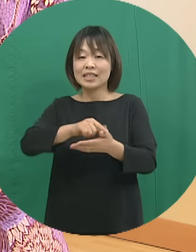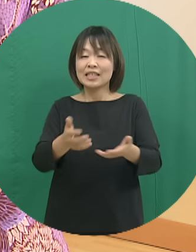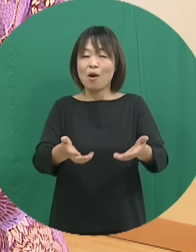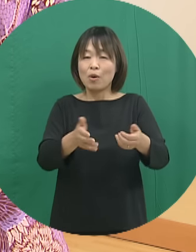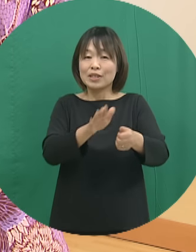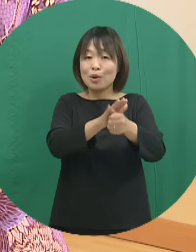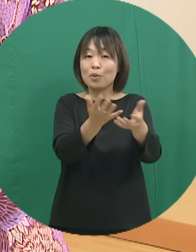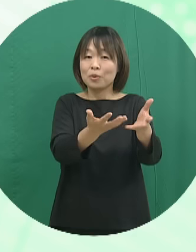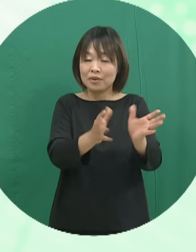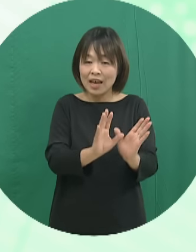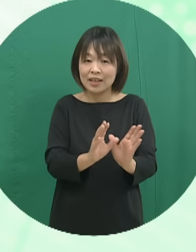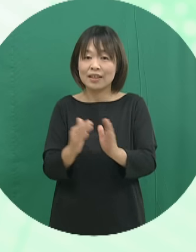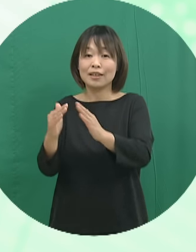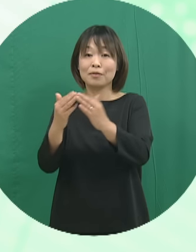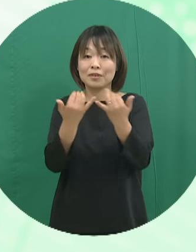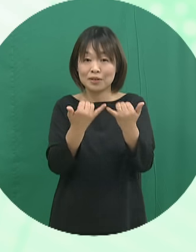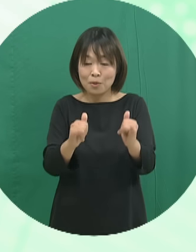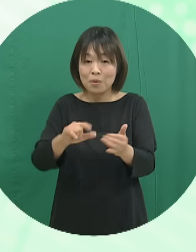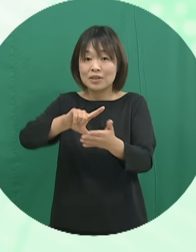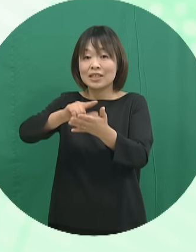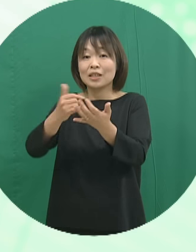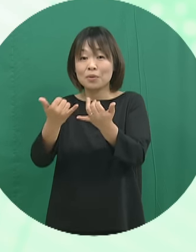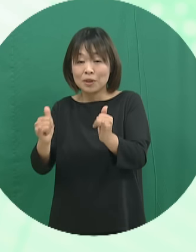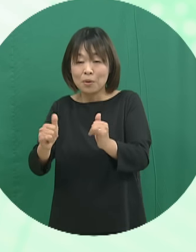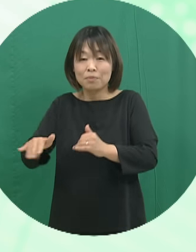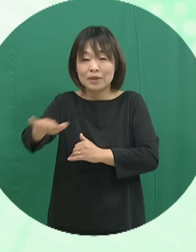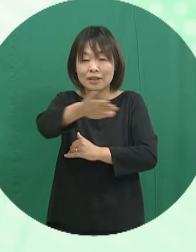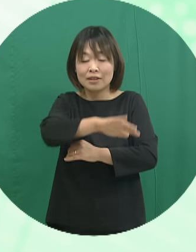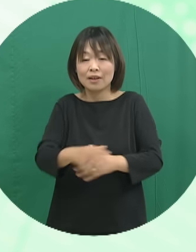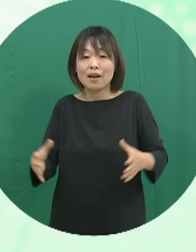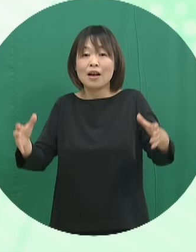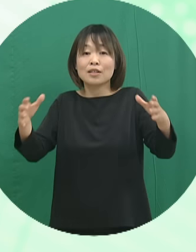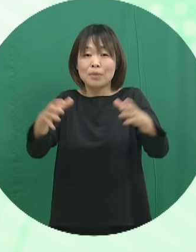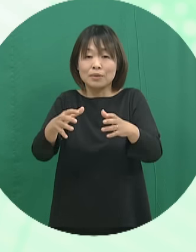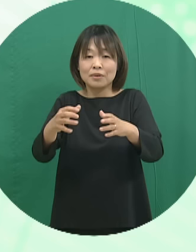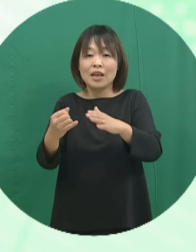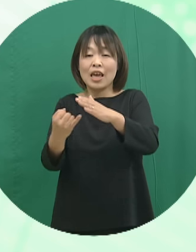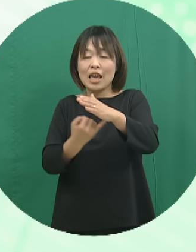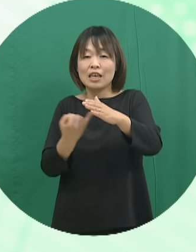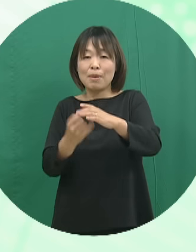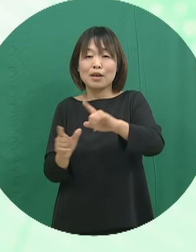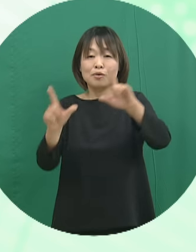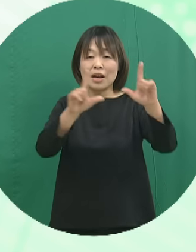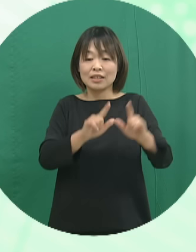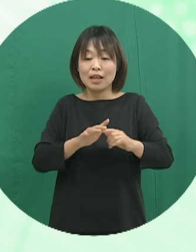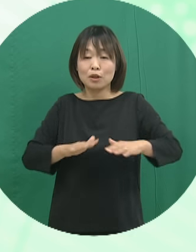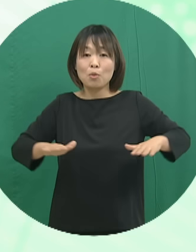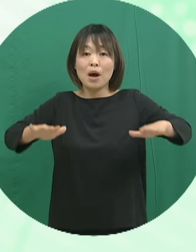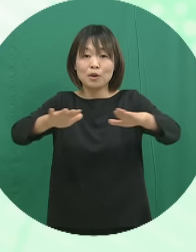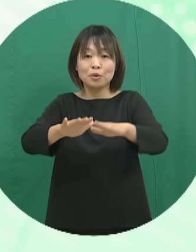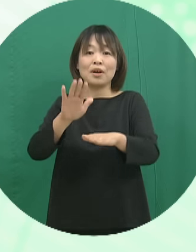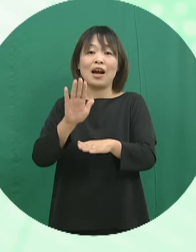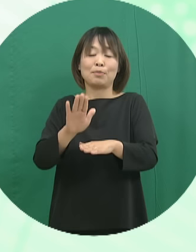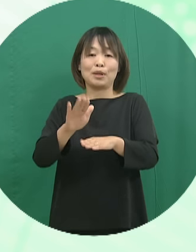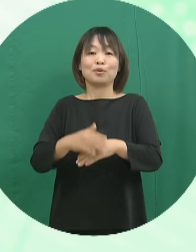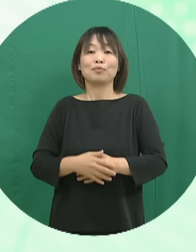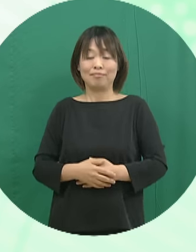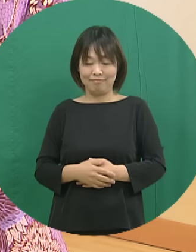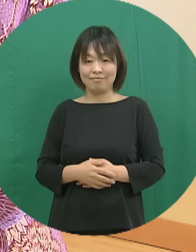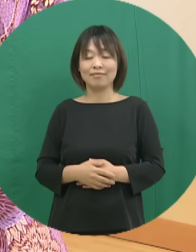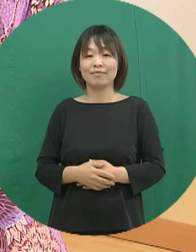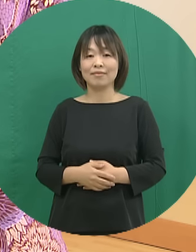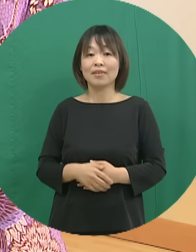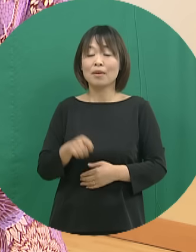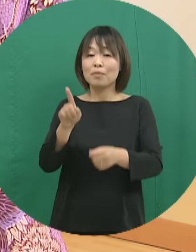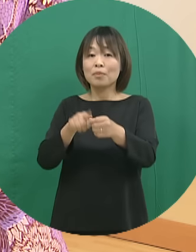さて、地域おこし協力隊や移住者、地元で活躍する方々で構成する愛媛暮らしネットワークというのがあるんですよ